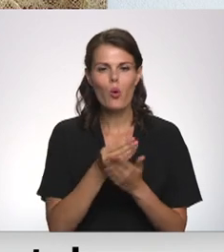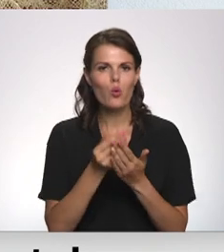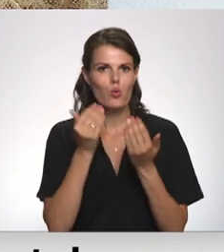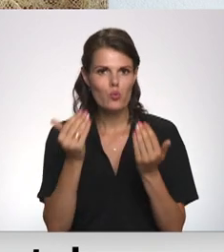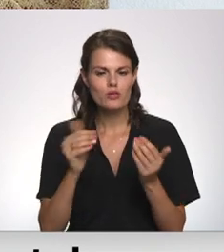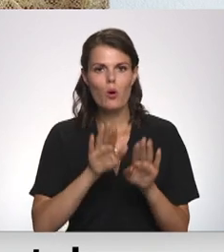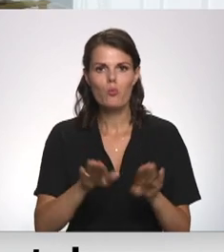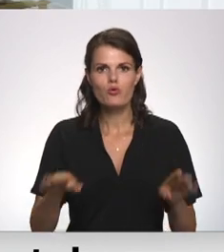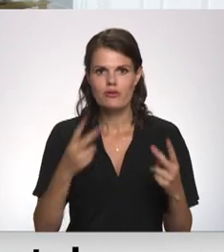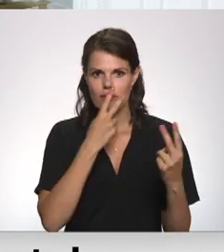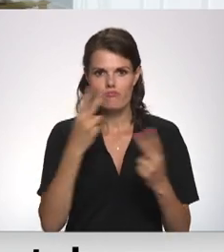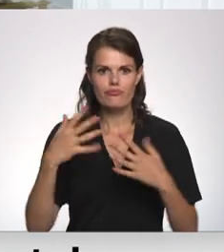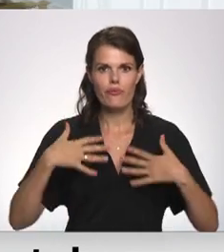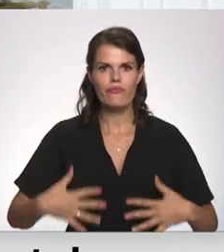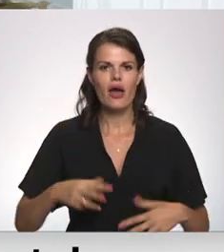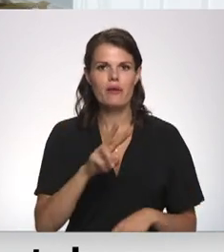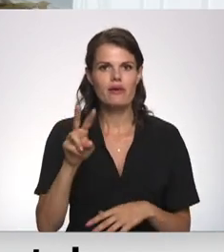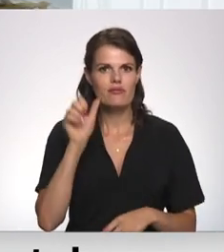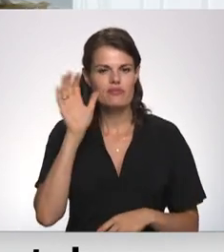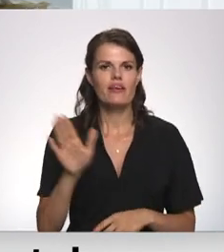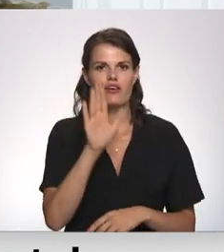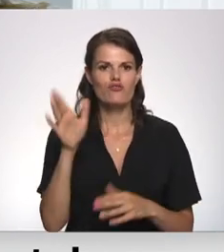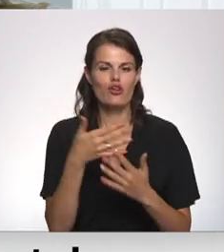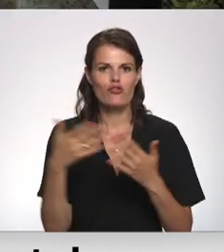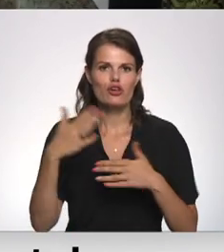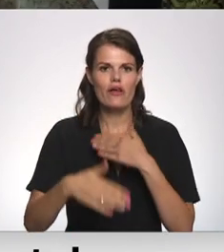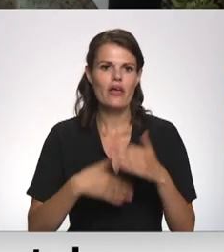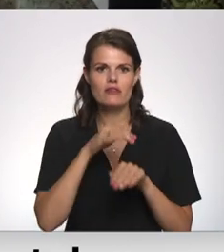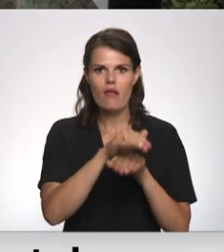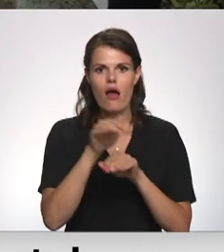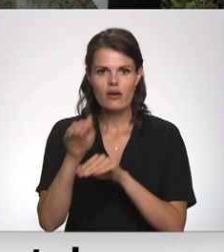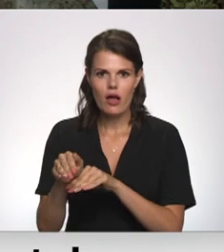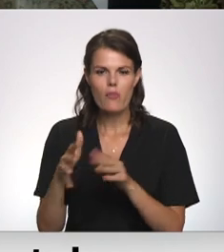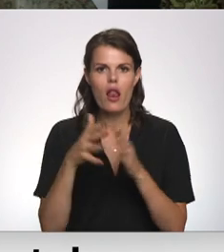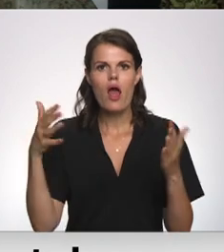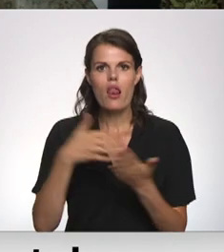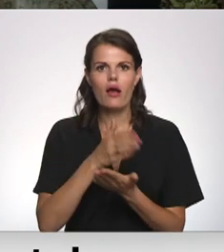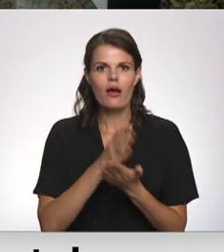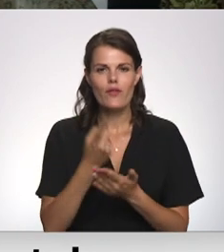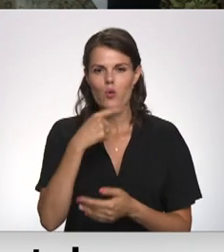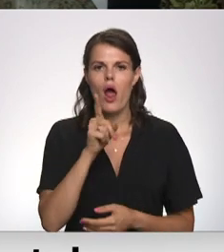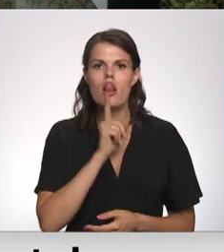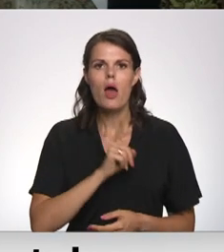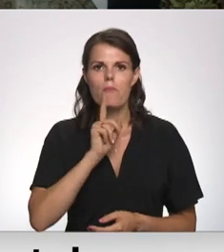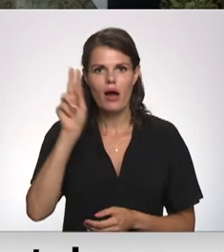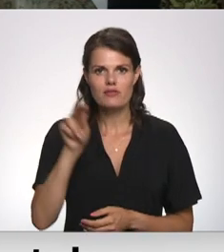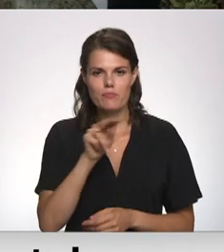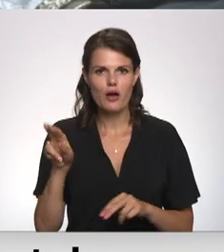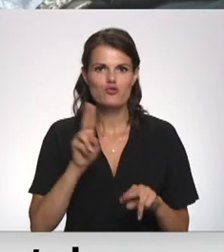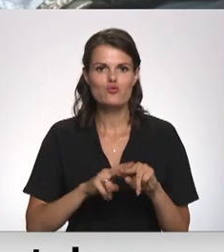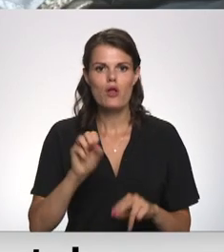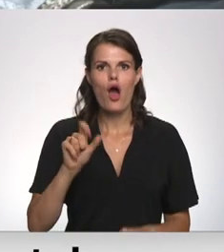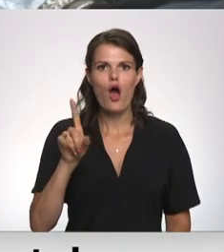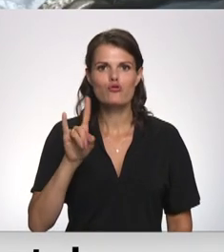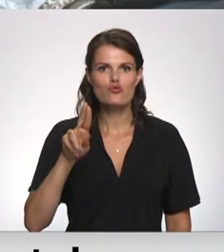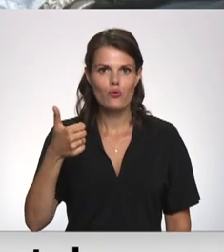vienkopus redzami tērpi, kas ikdienā atrodas dažādās tekstila krātuvēs, lielākoties no Liepājas Svētā Jāzepa katedrāles un Alsungas.